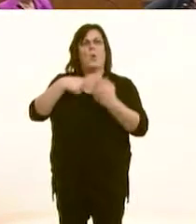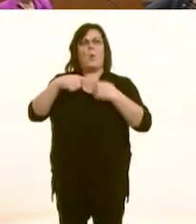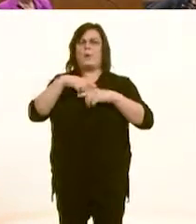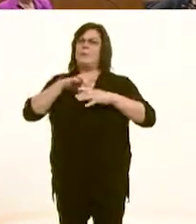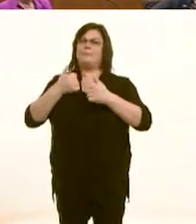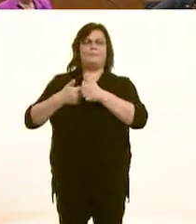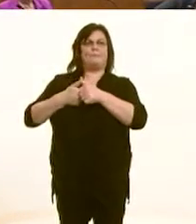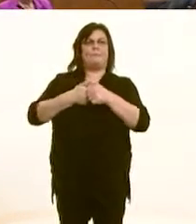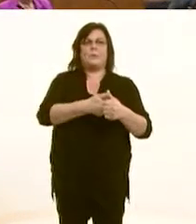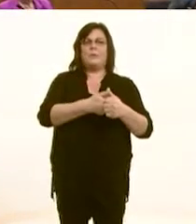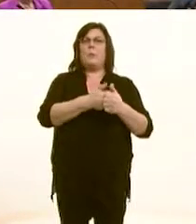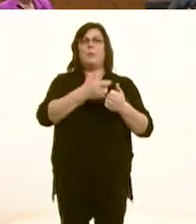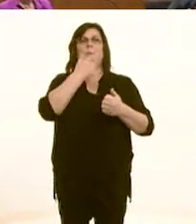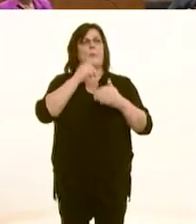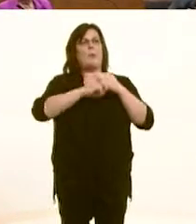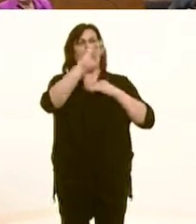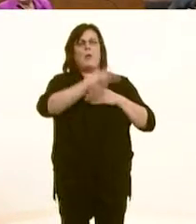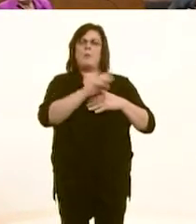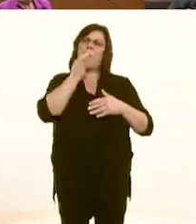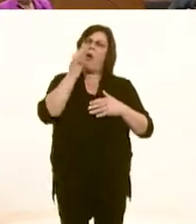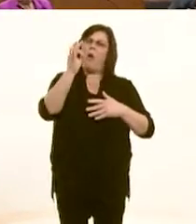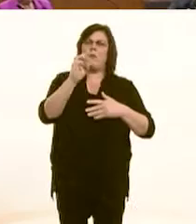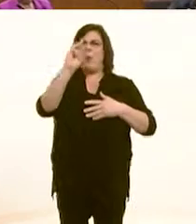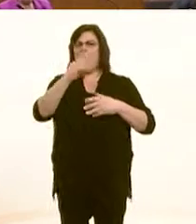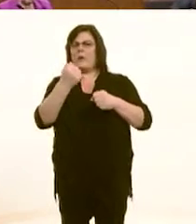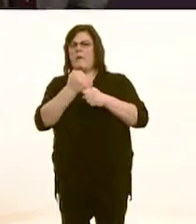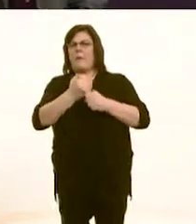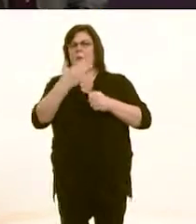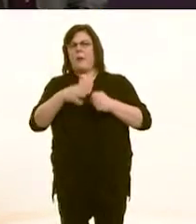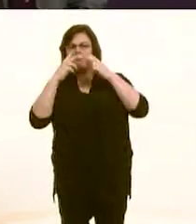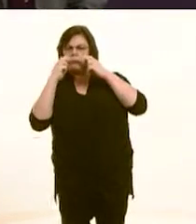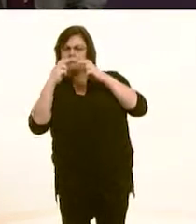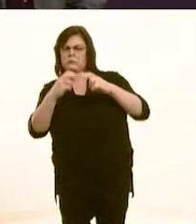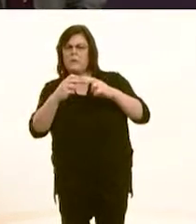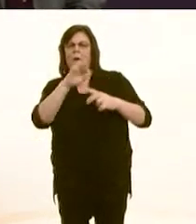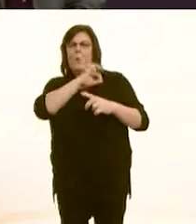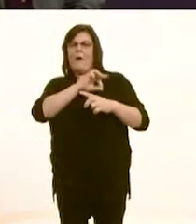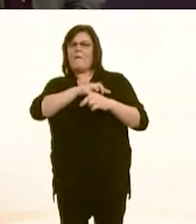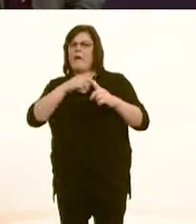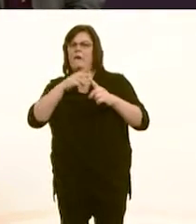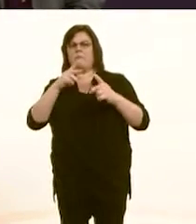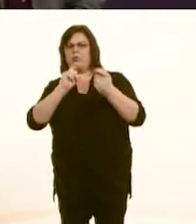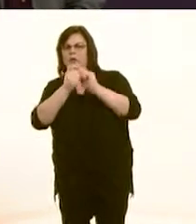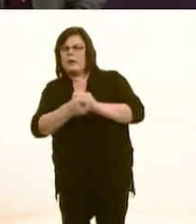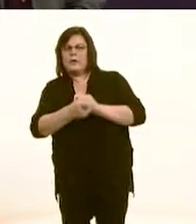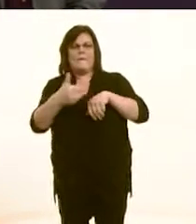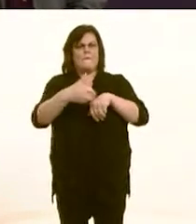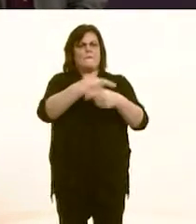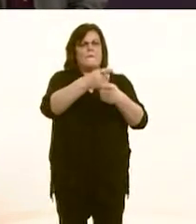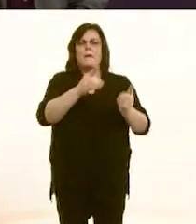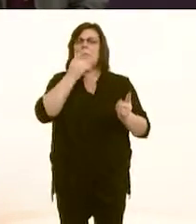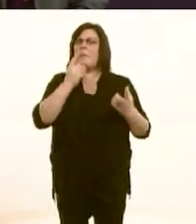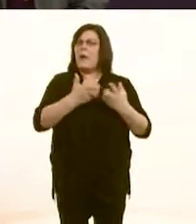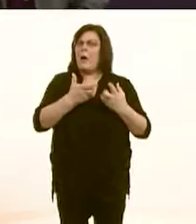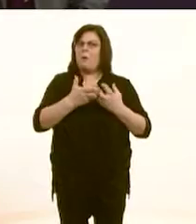ymchwil i fesur effaith y newidiadau hyn ar y gyfundrefn les, ac os felly a'i'r dadansoddiad a'r